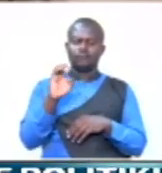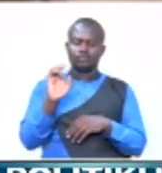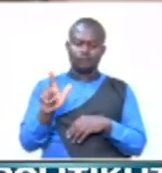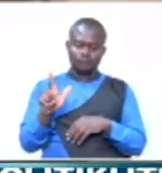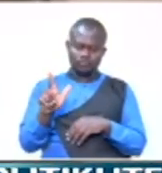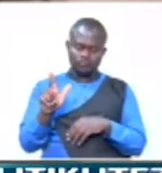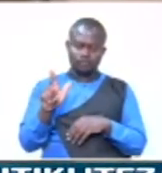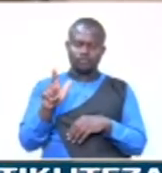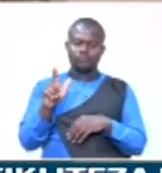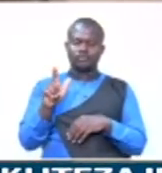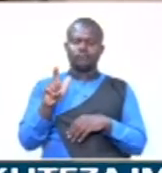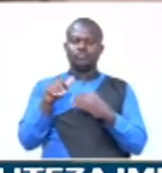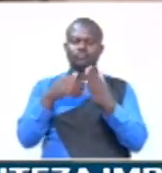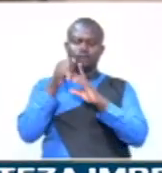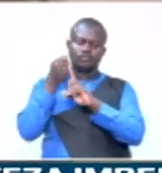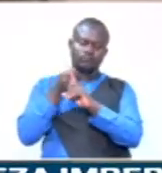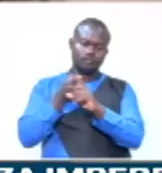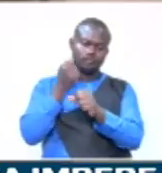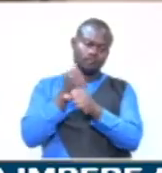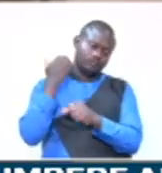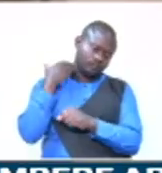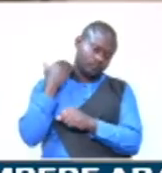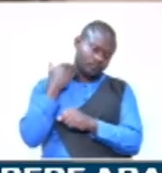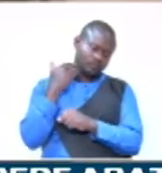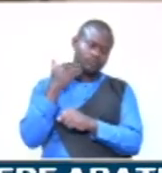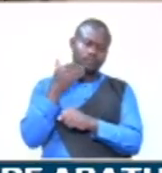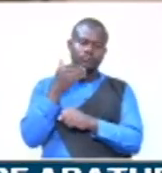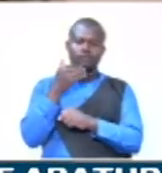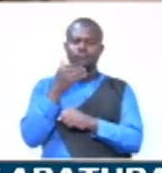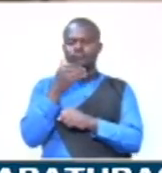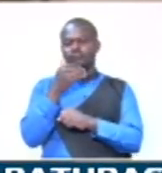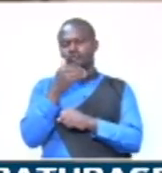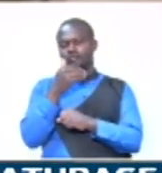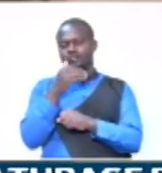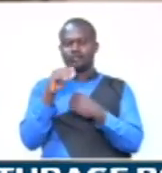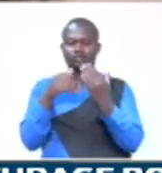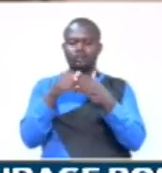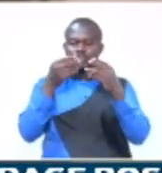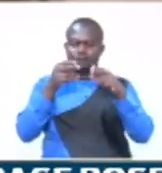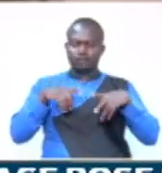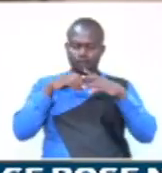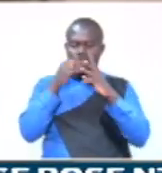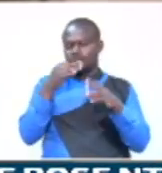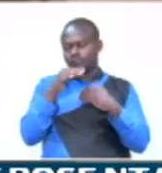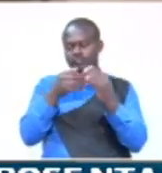Collectif de Parti Civile uharanira ko abakoze Jenoside bidegembya mu Bufaransa